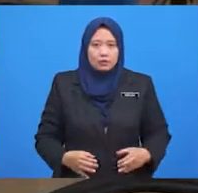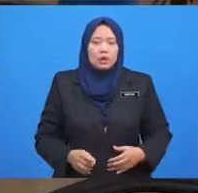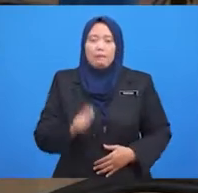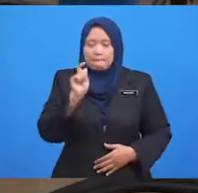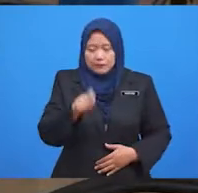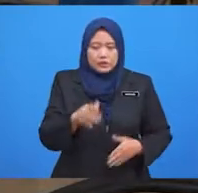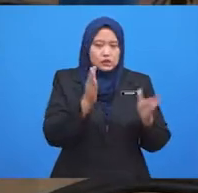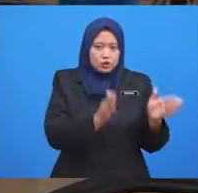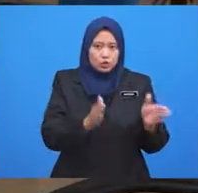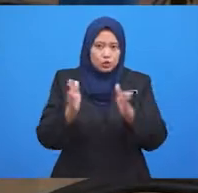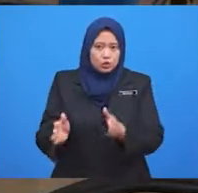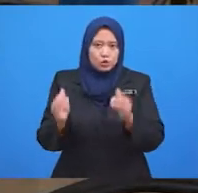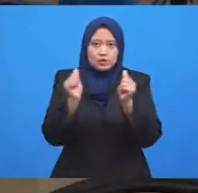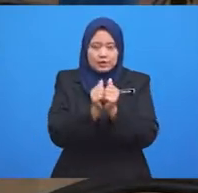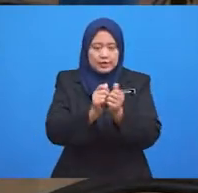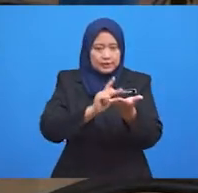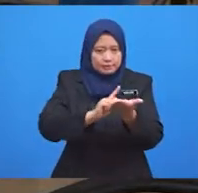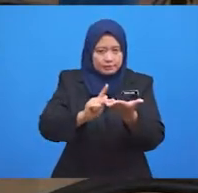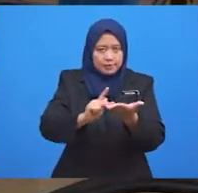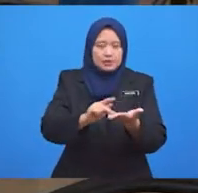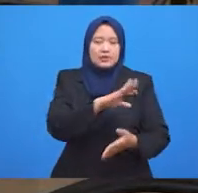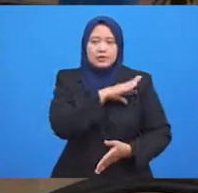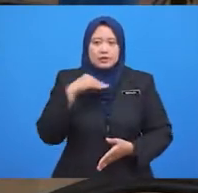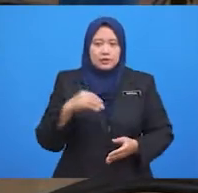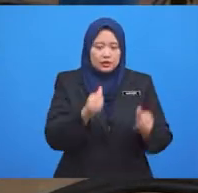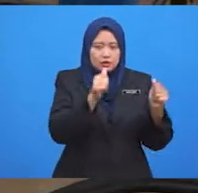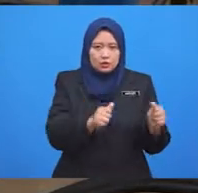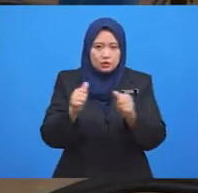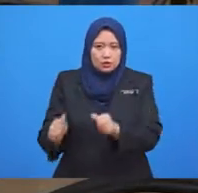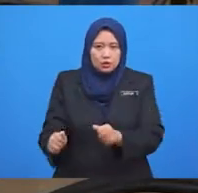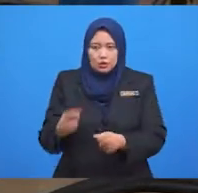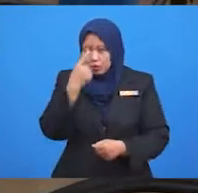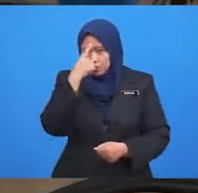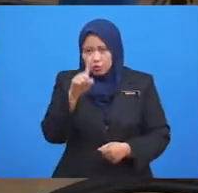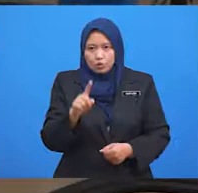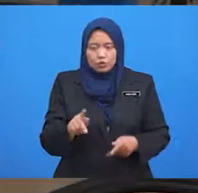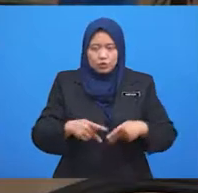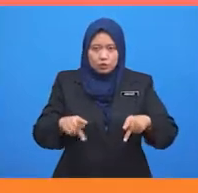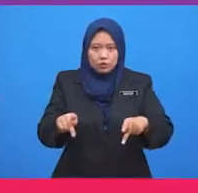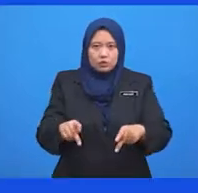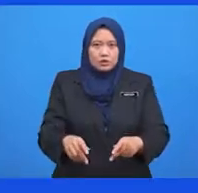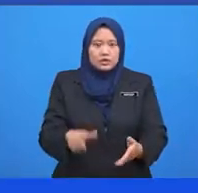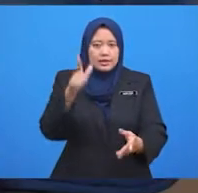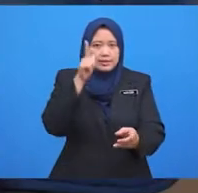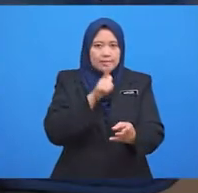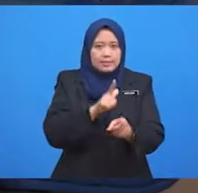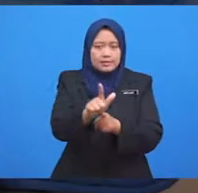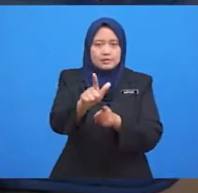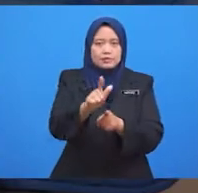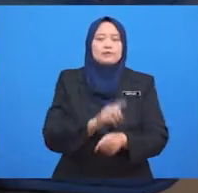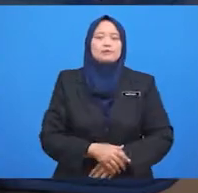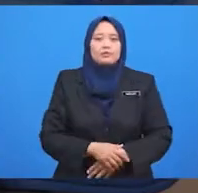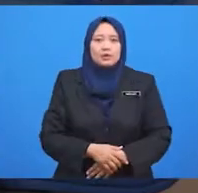disusun dengan kemas dan teratur supaya proses rawatan yang dijalankan berjalan lancar. Sebelum